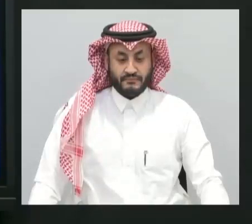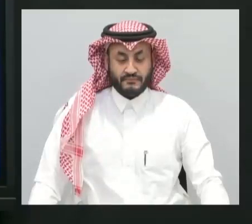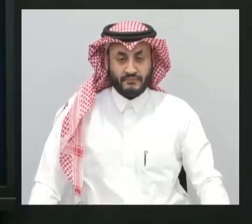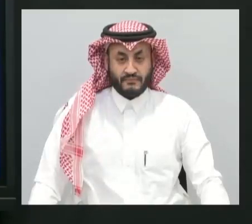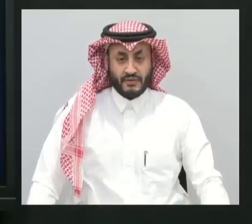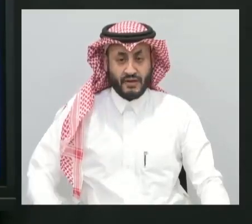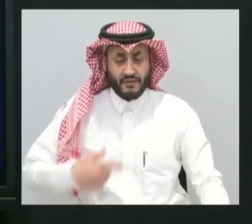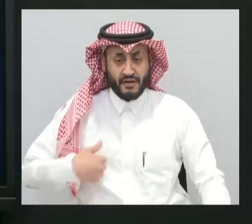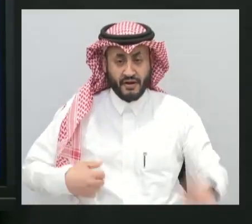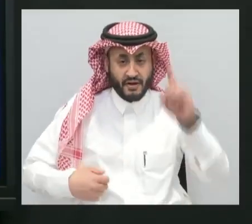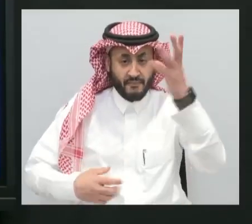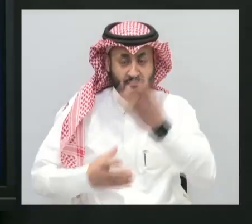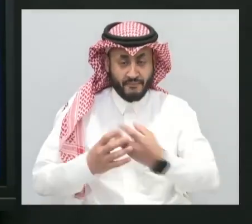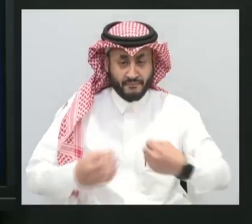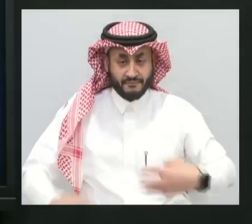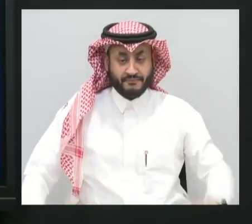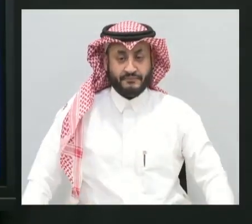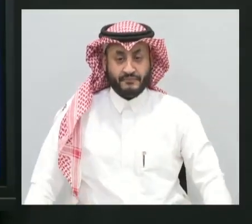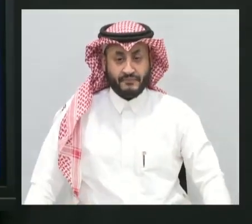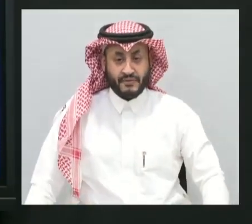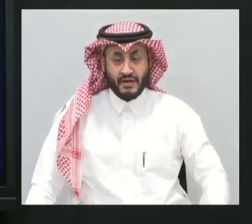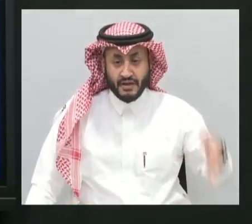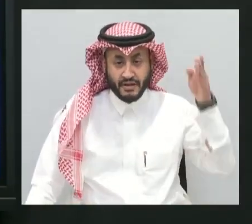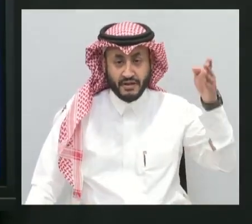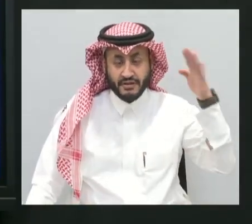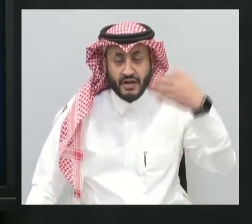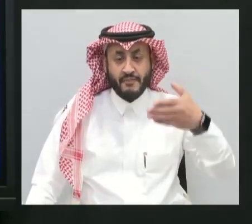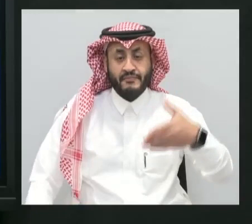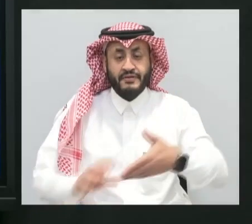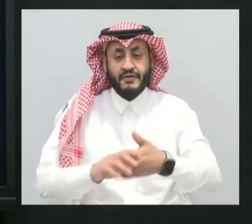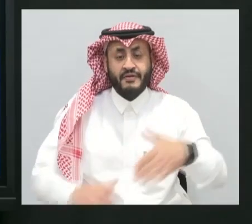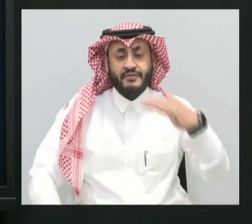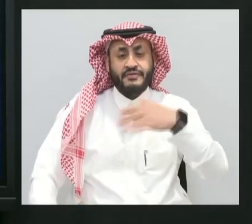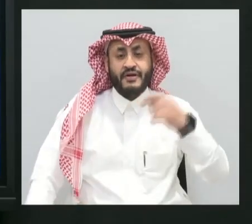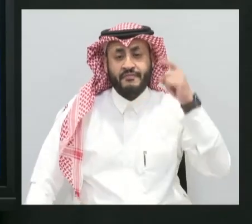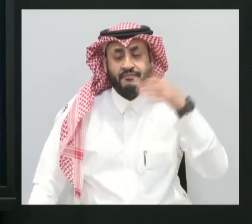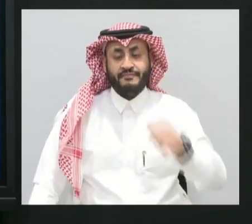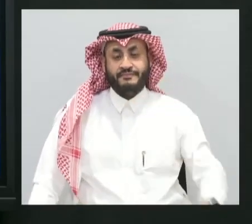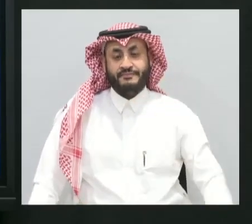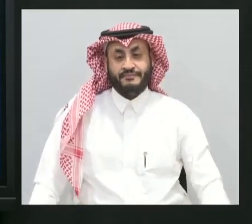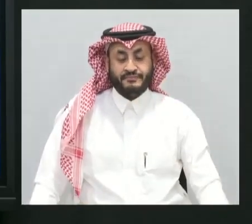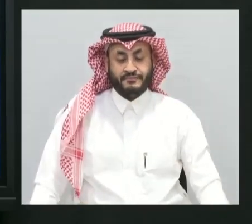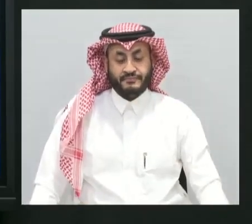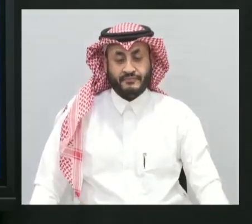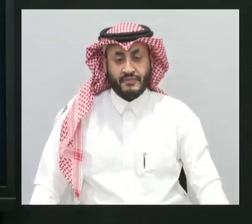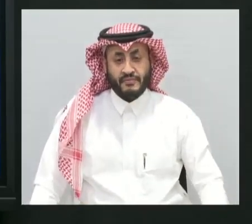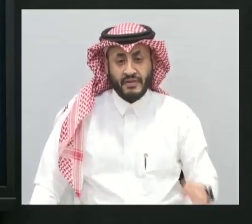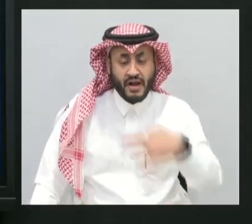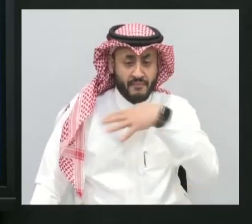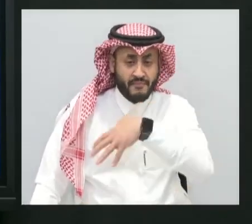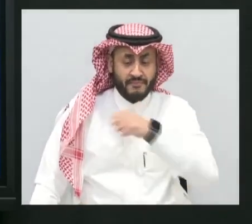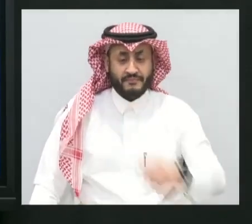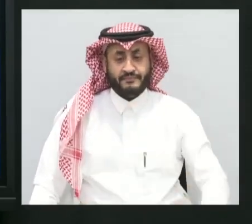بسم الله الرحمن الرحيم والصلاه والسلام على اشرف الانبياء والمرسلين نبينا محمد